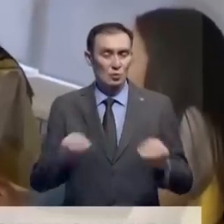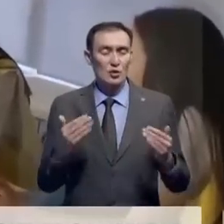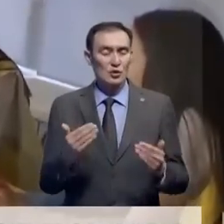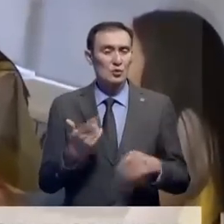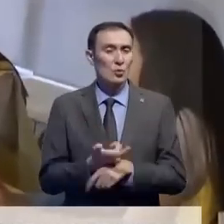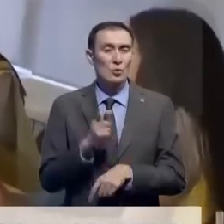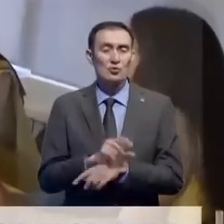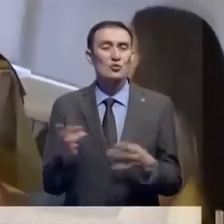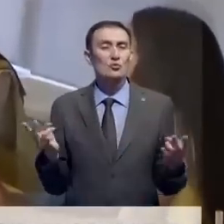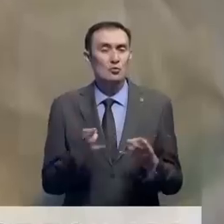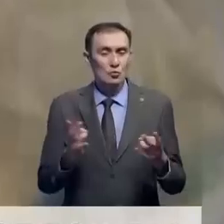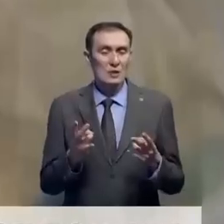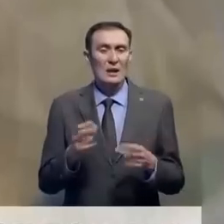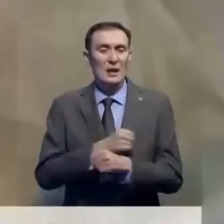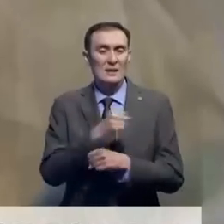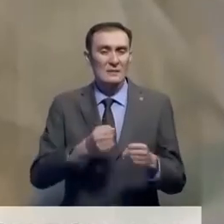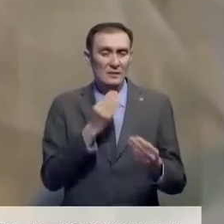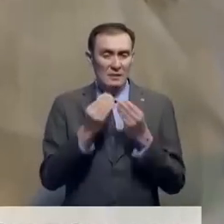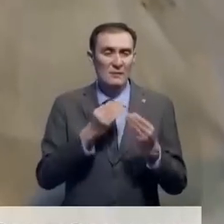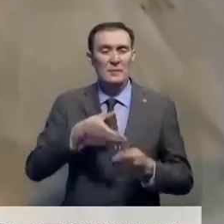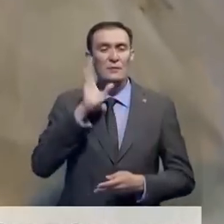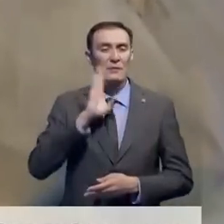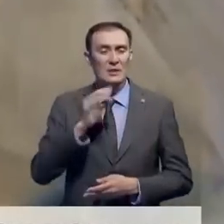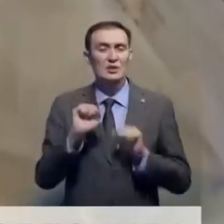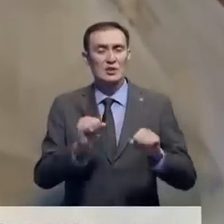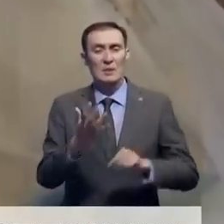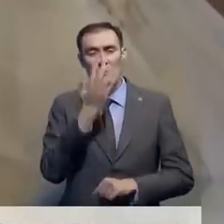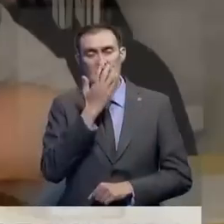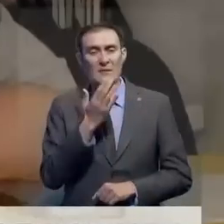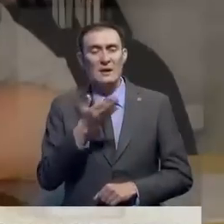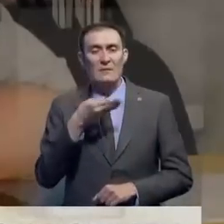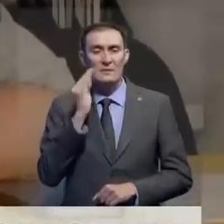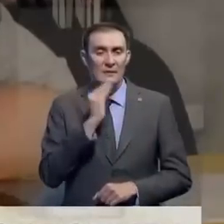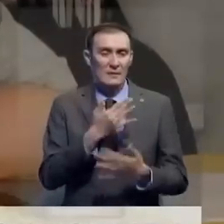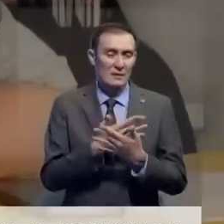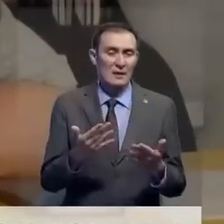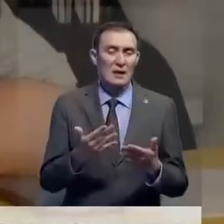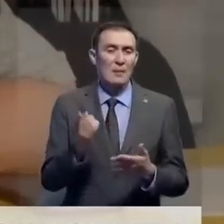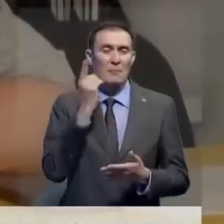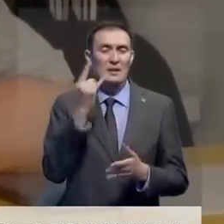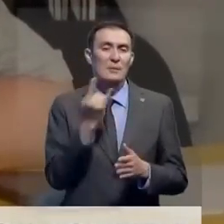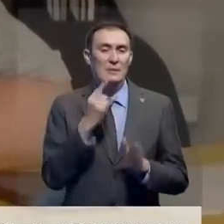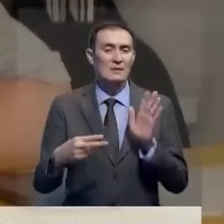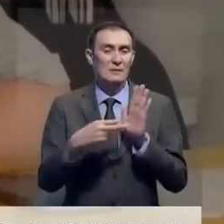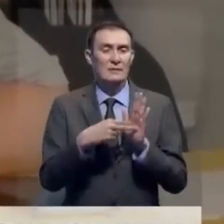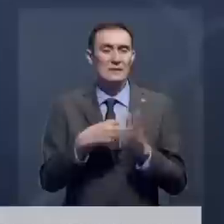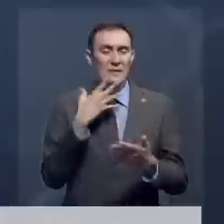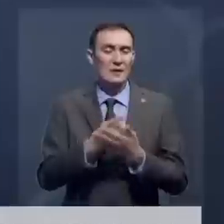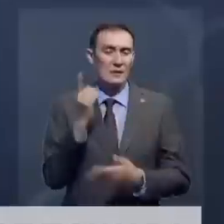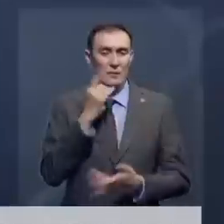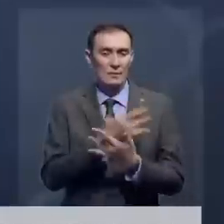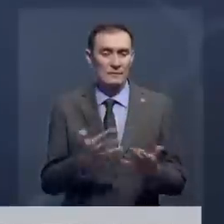сейчас очень нуждается в консервах питьевой воде защитных масках влажных салфетках и пауэрбаках для подзарядки смартфонов